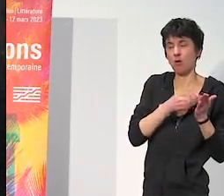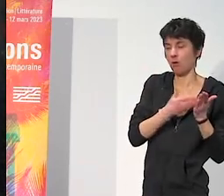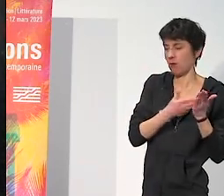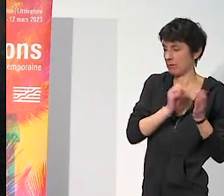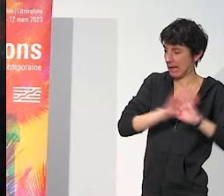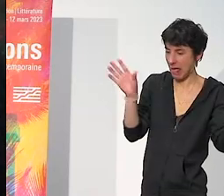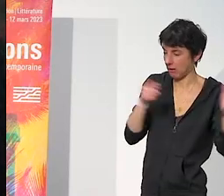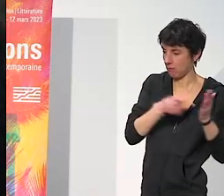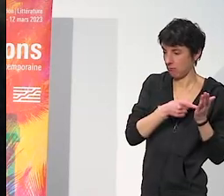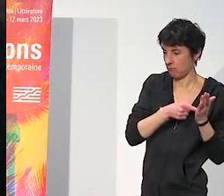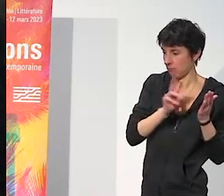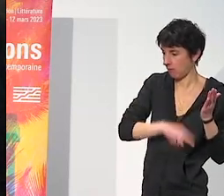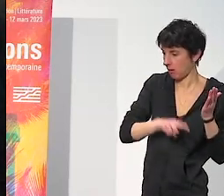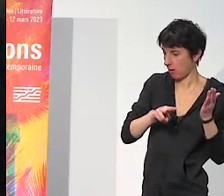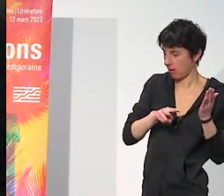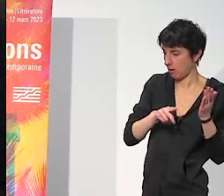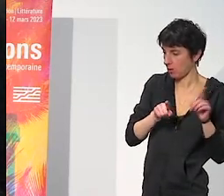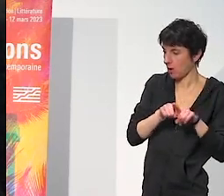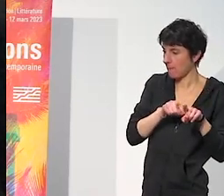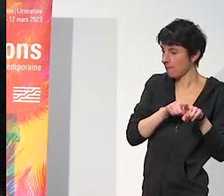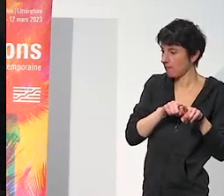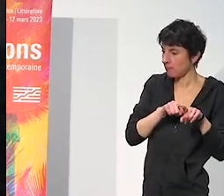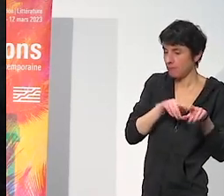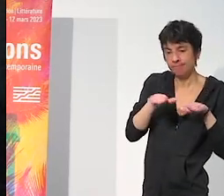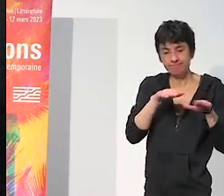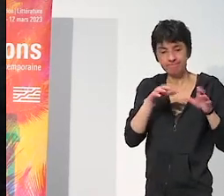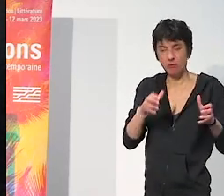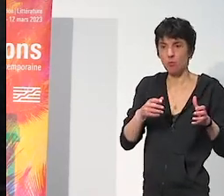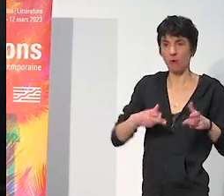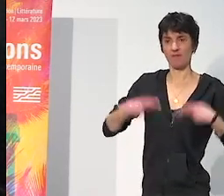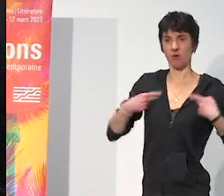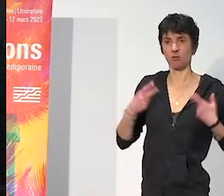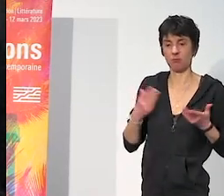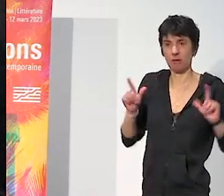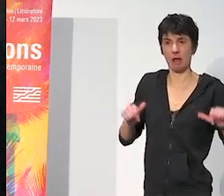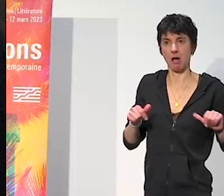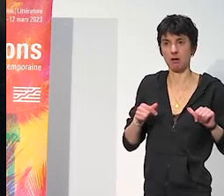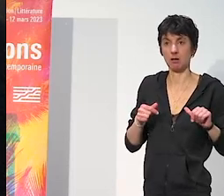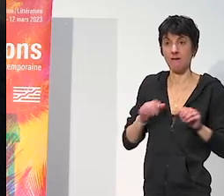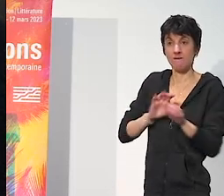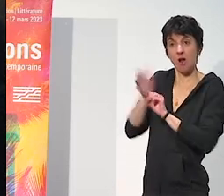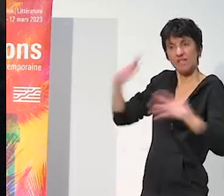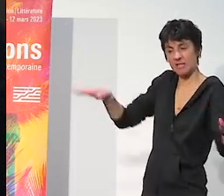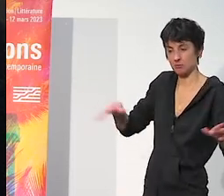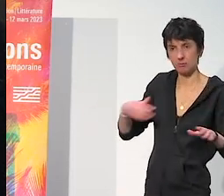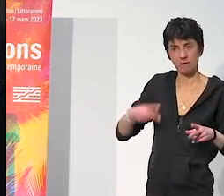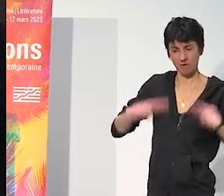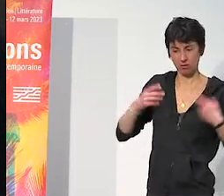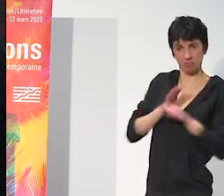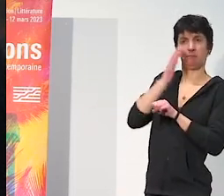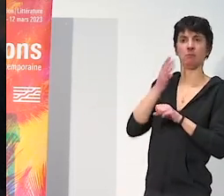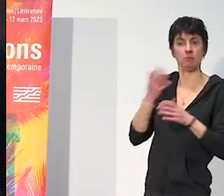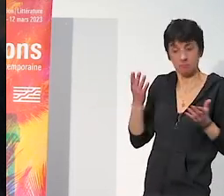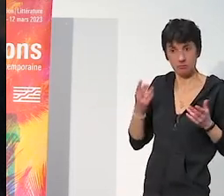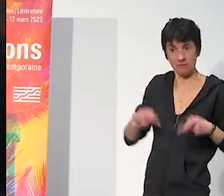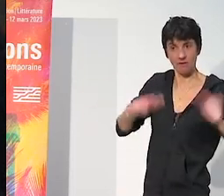est clairement une façon de dire je suis encore vivante. Après un viol, c'était évident. C'était comme je ne